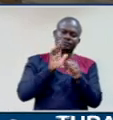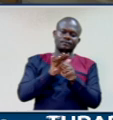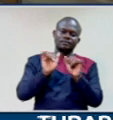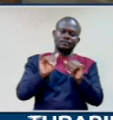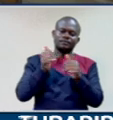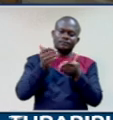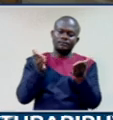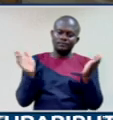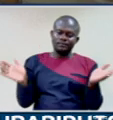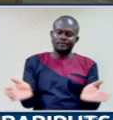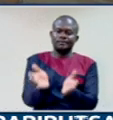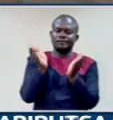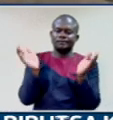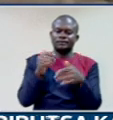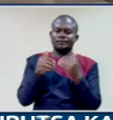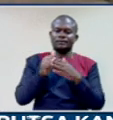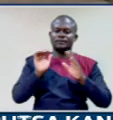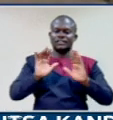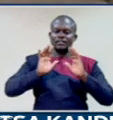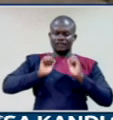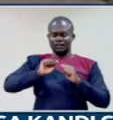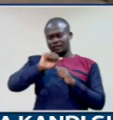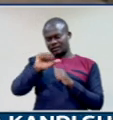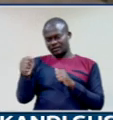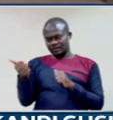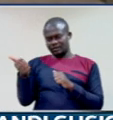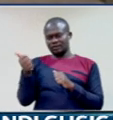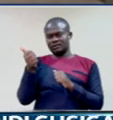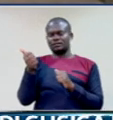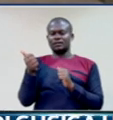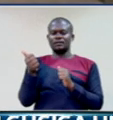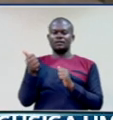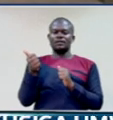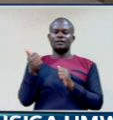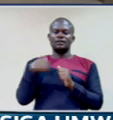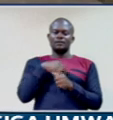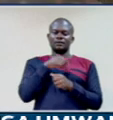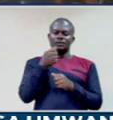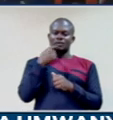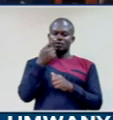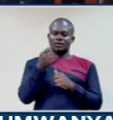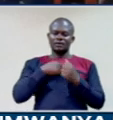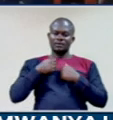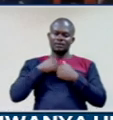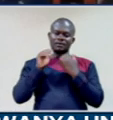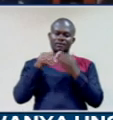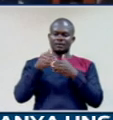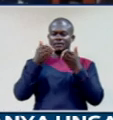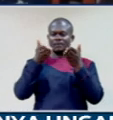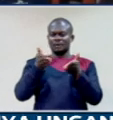kandi turacyabakangurira gukomeza kwirinda. Ikindi rero twavuga ni uko abanyarwanda bari hano